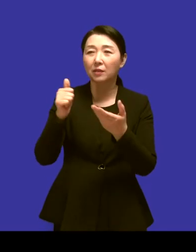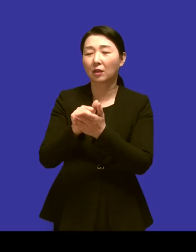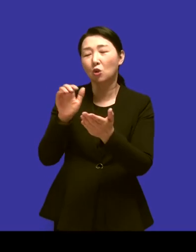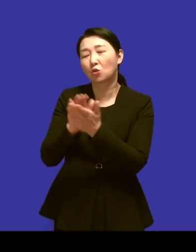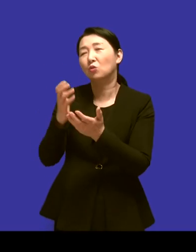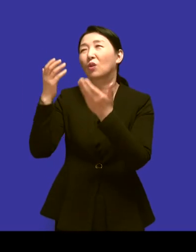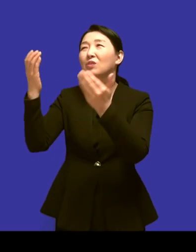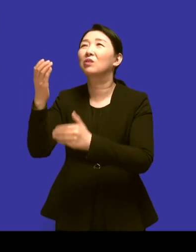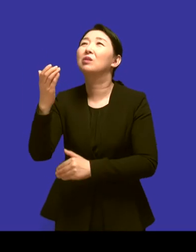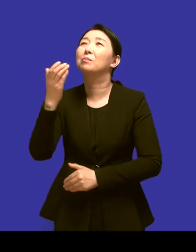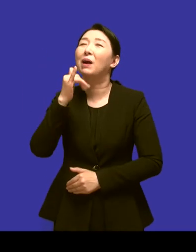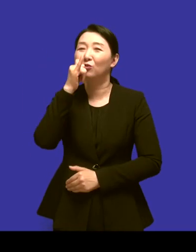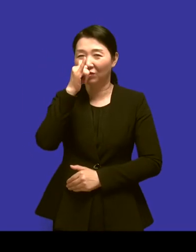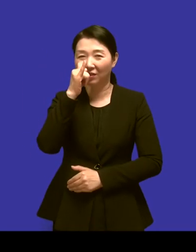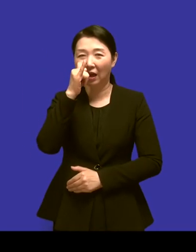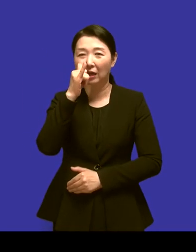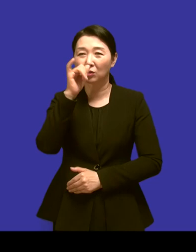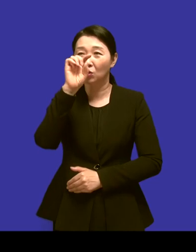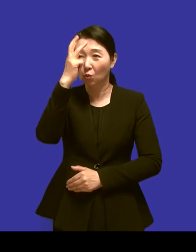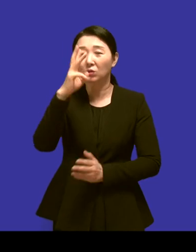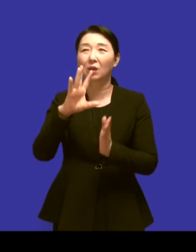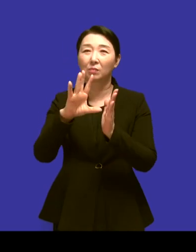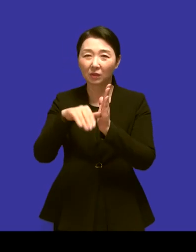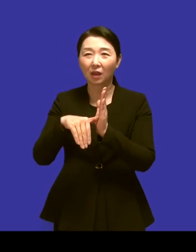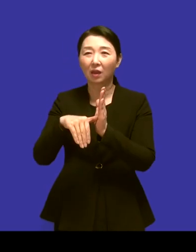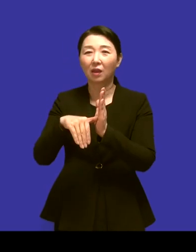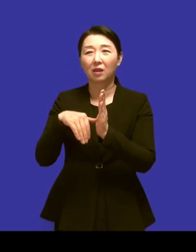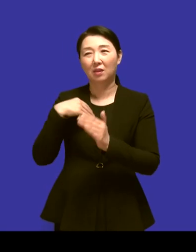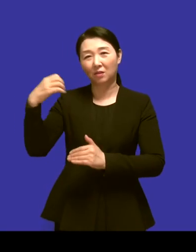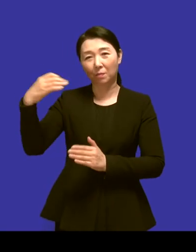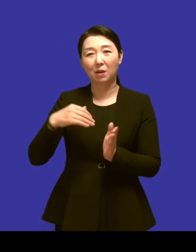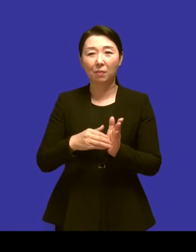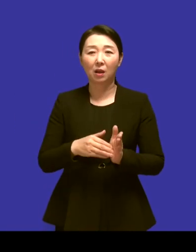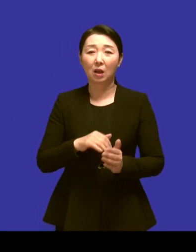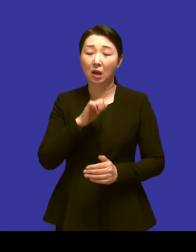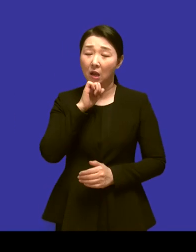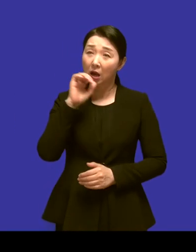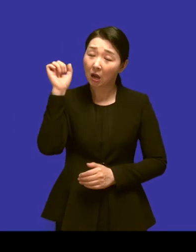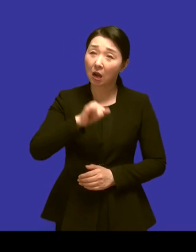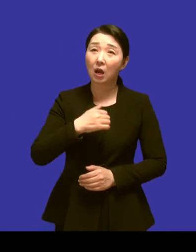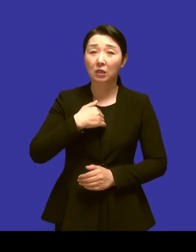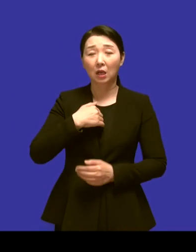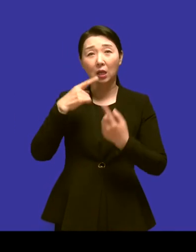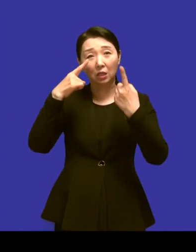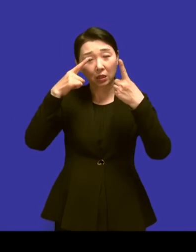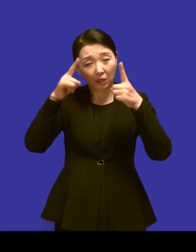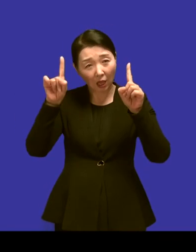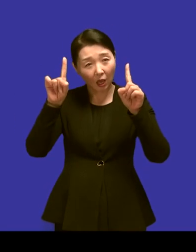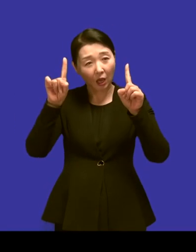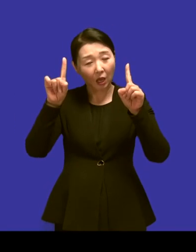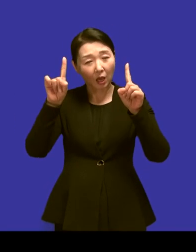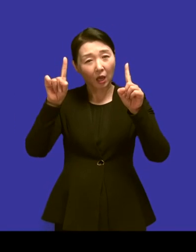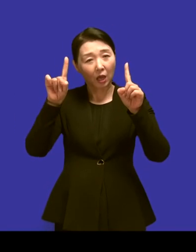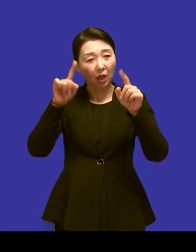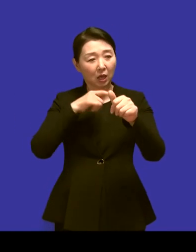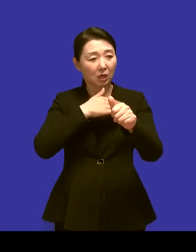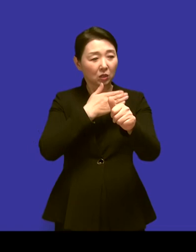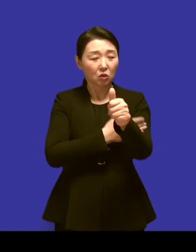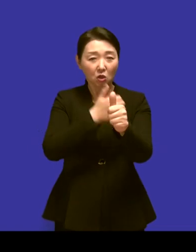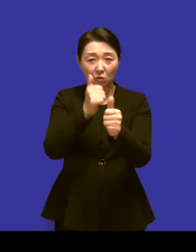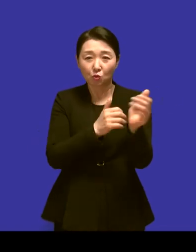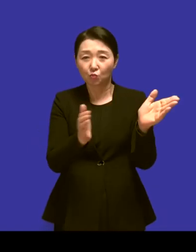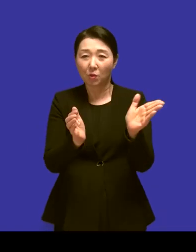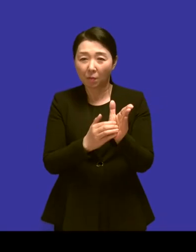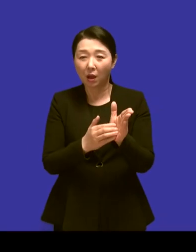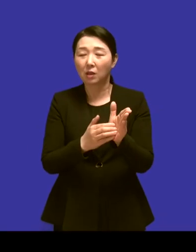없다 라고 딱 고3이 딱 되자마자 말씀해 주셨어가지고 그래 그러면 네가 입시도 준비하면서 열정적으로 드려보자